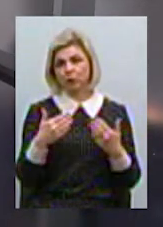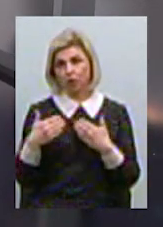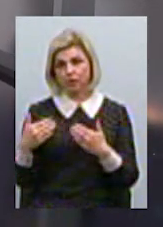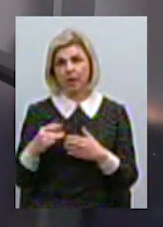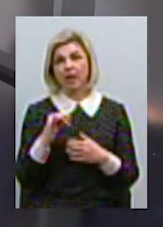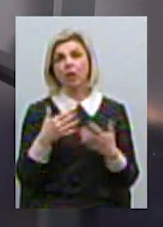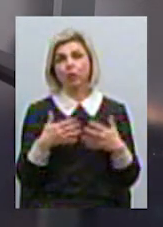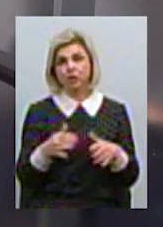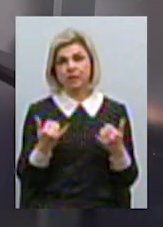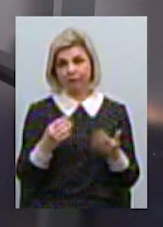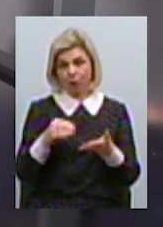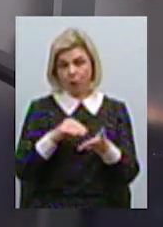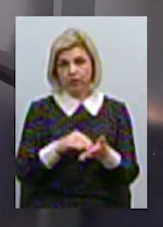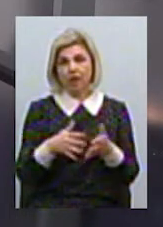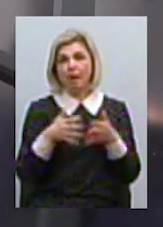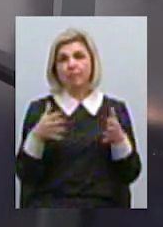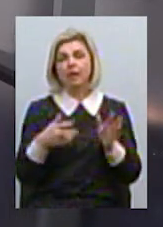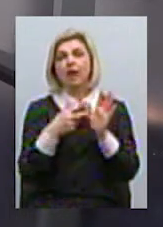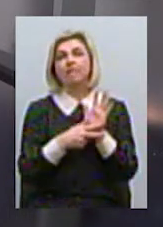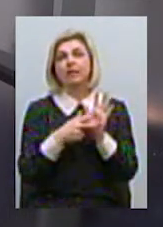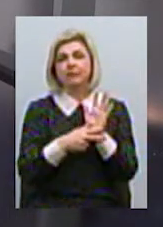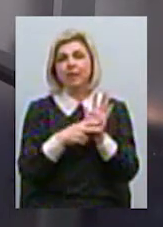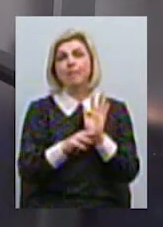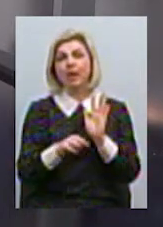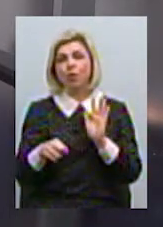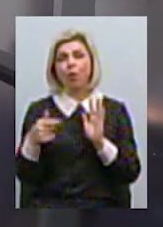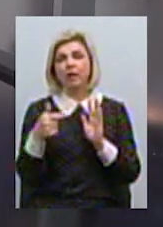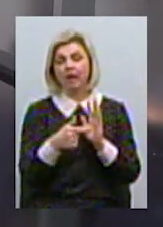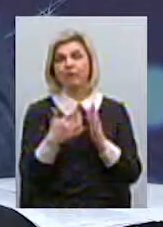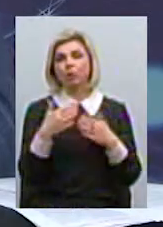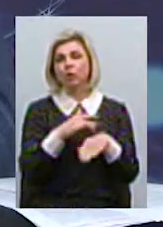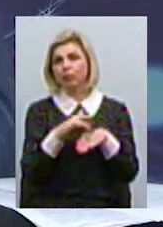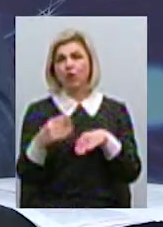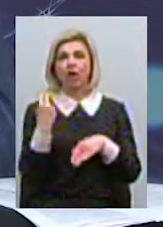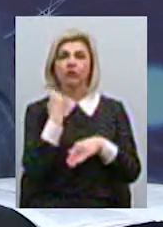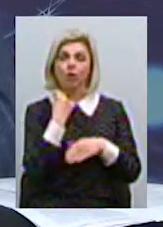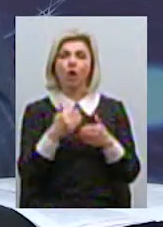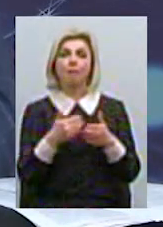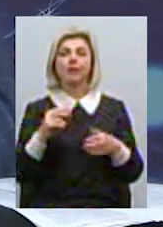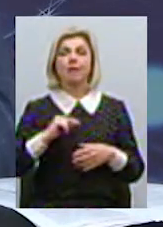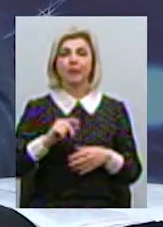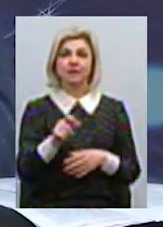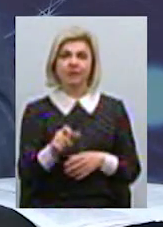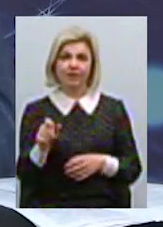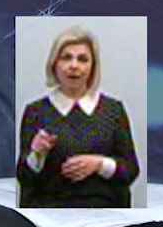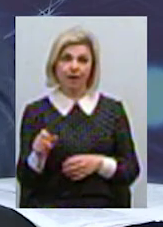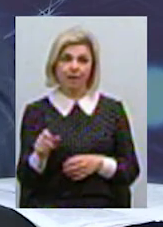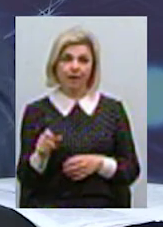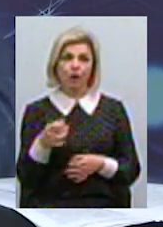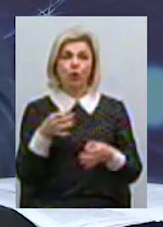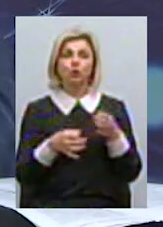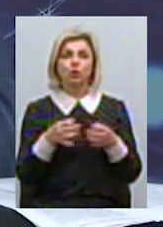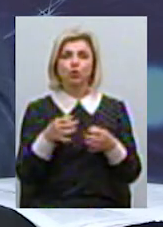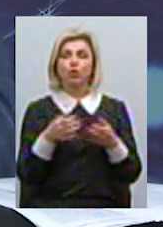вже більше 80 мільйонів гривень погашення заборгованості перед працівниками